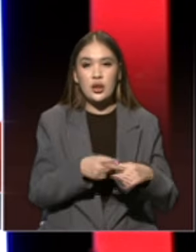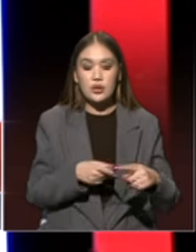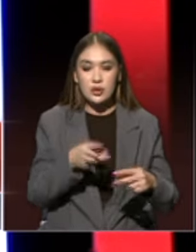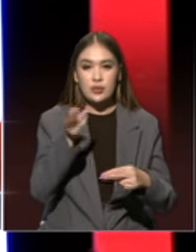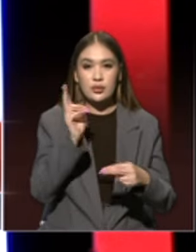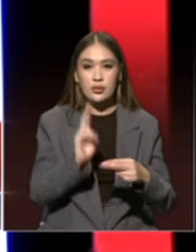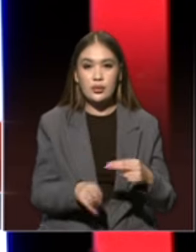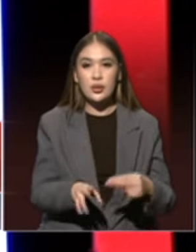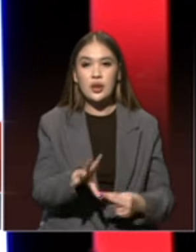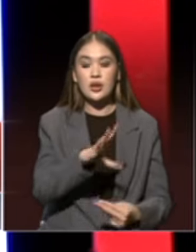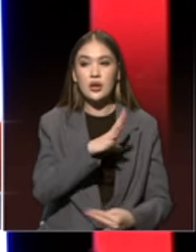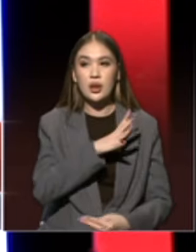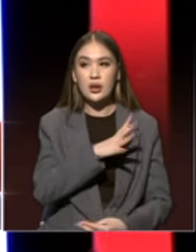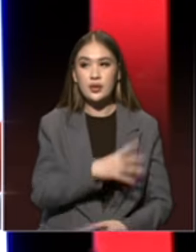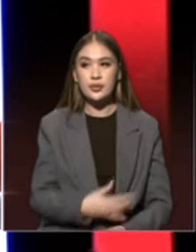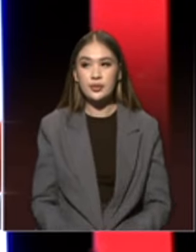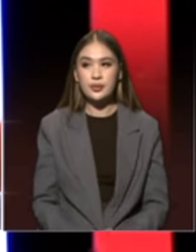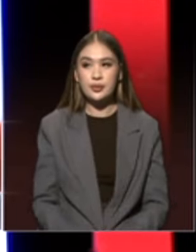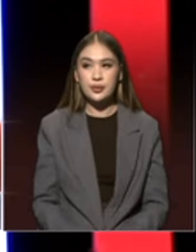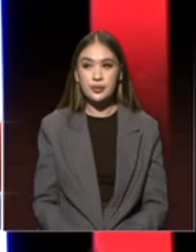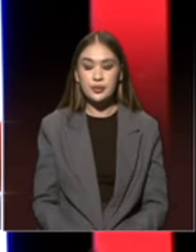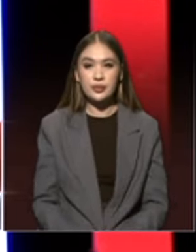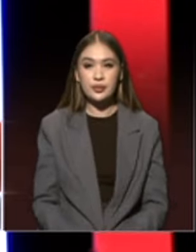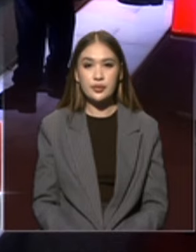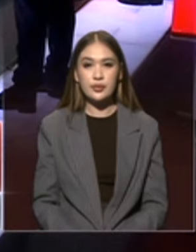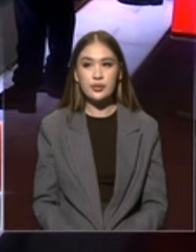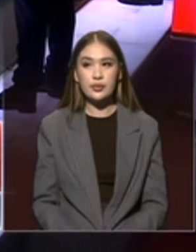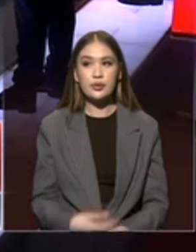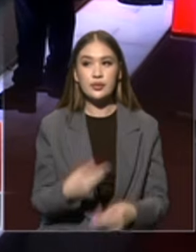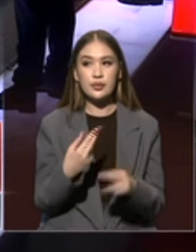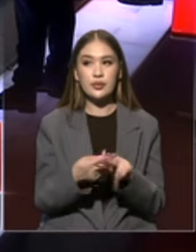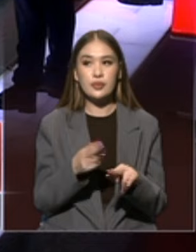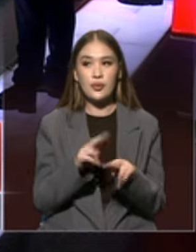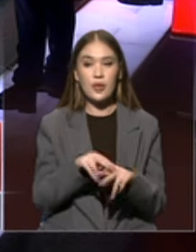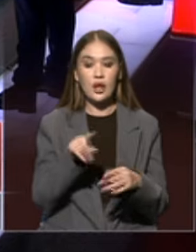аяқталған. Бұл Қанат Бозымбаевтың есебі. Бұл жерде тұра тұрыңыз. Иә, бұл жерде